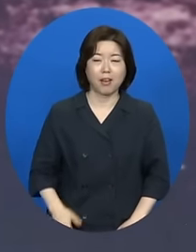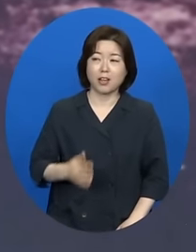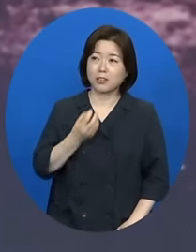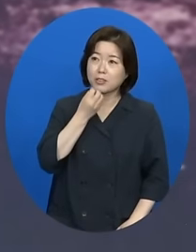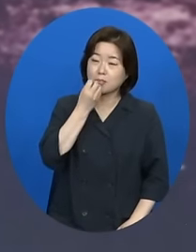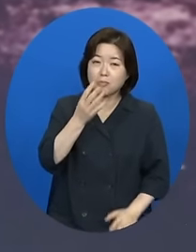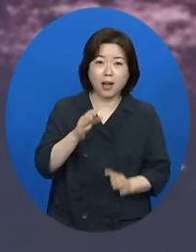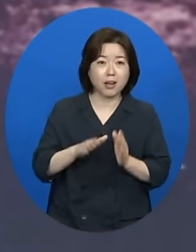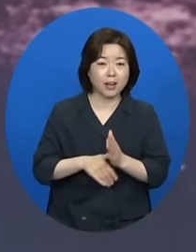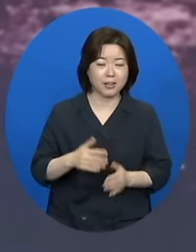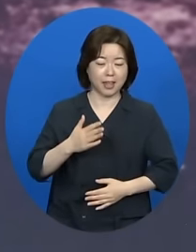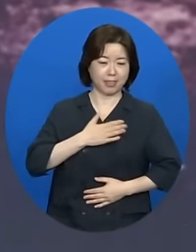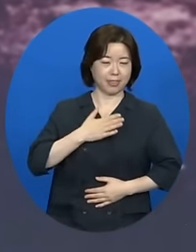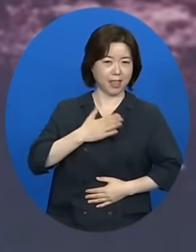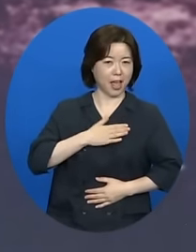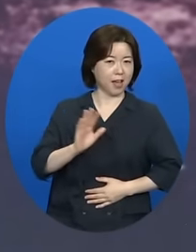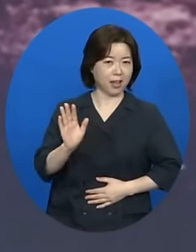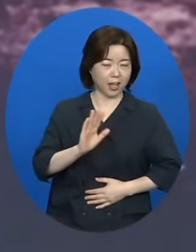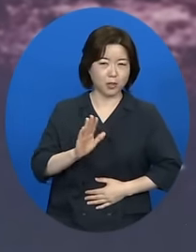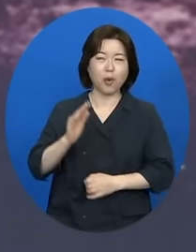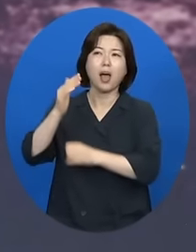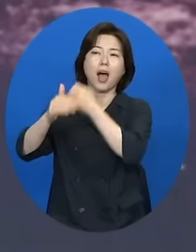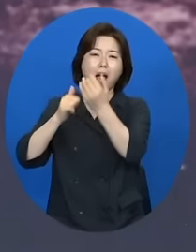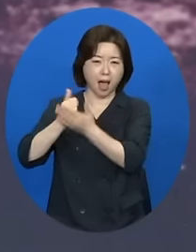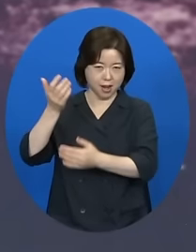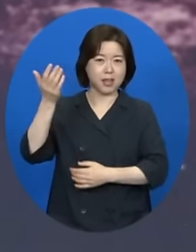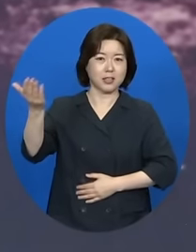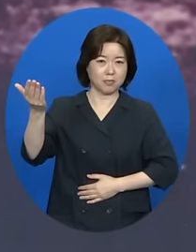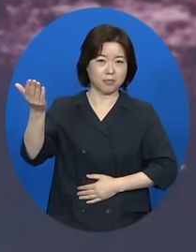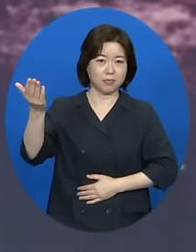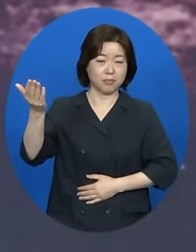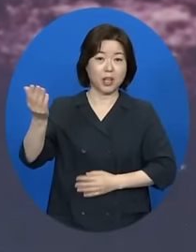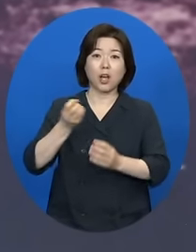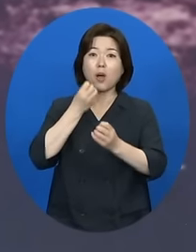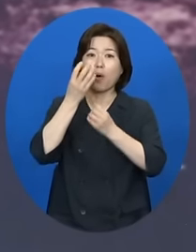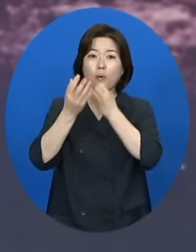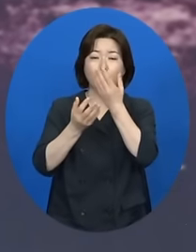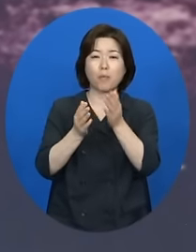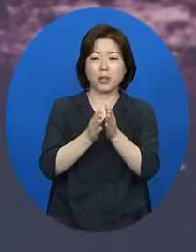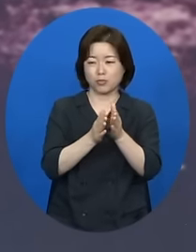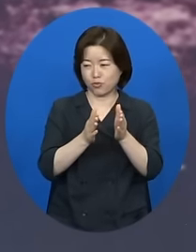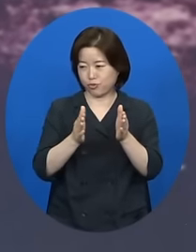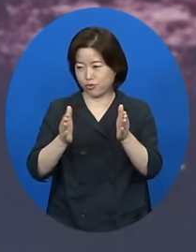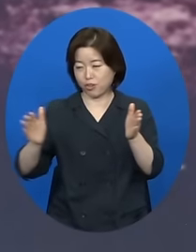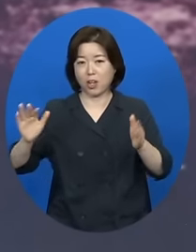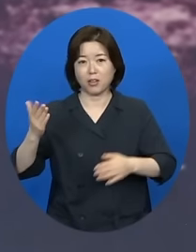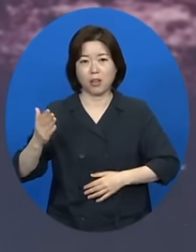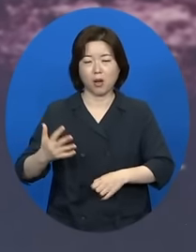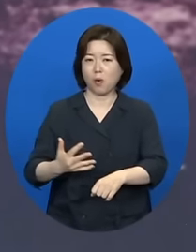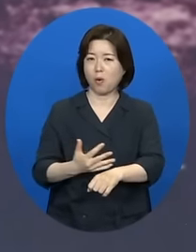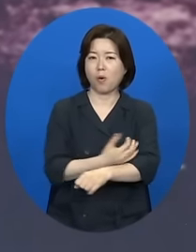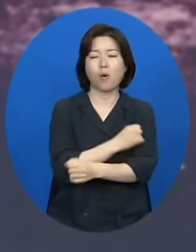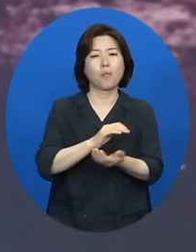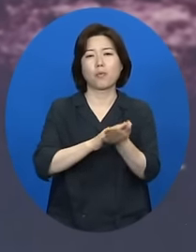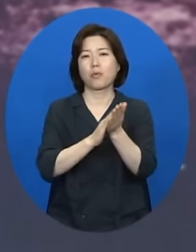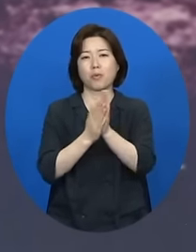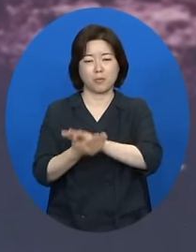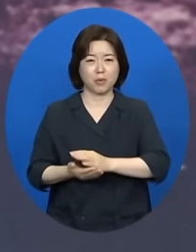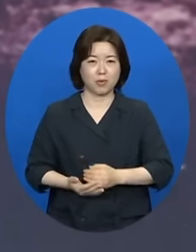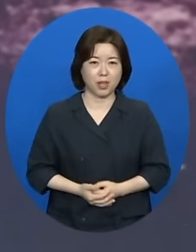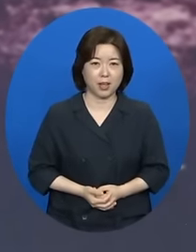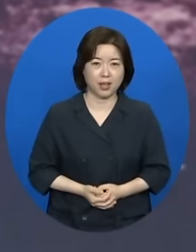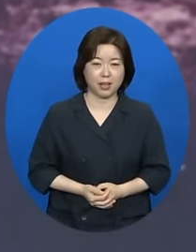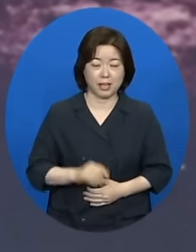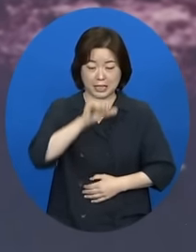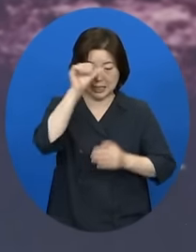아니고 이제는 하나님께서 이런 말을 계속 하게 됩니다. 엄청난 변화예요. 인생의